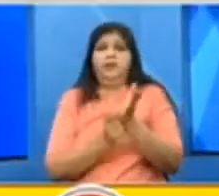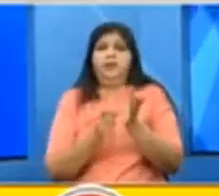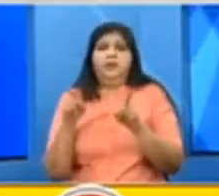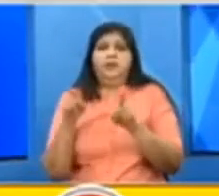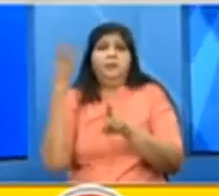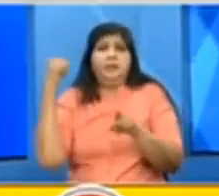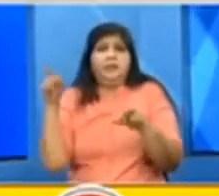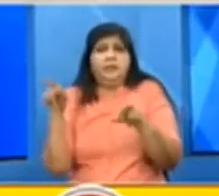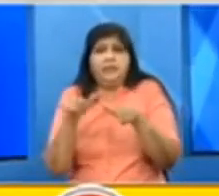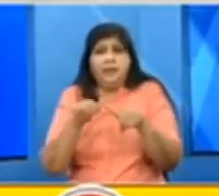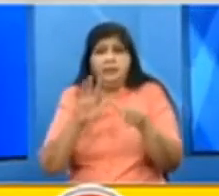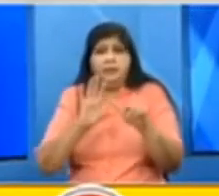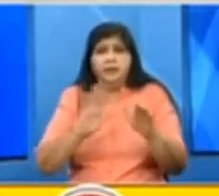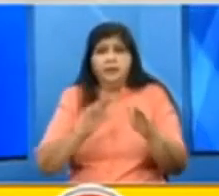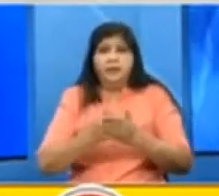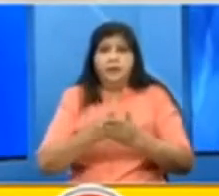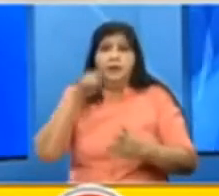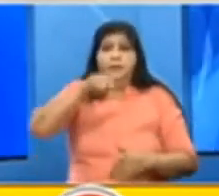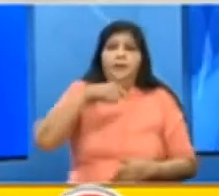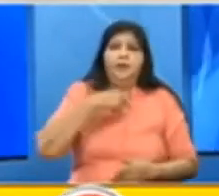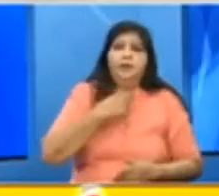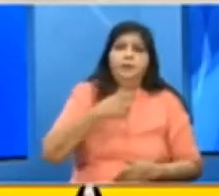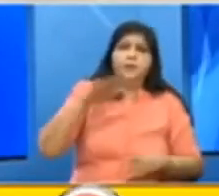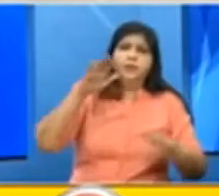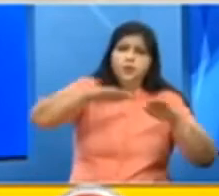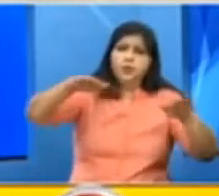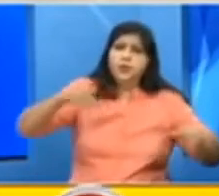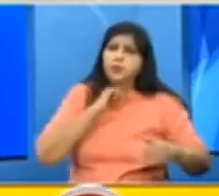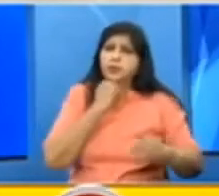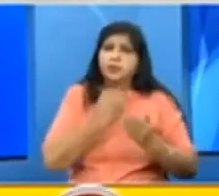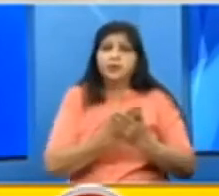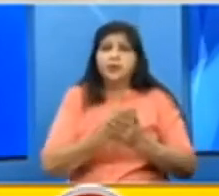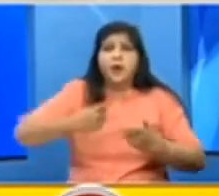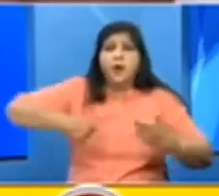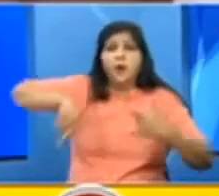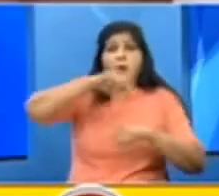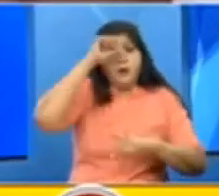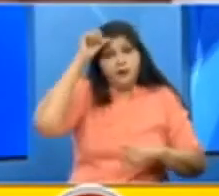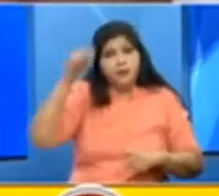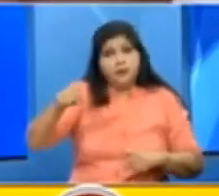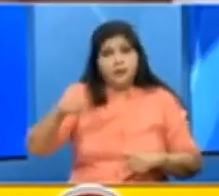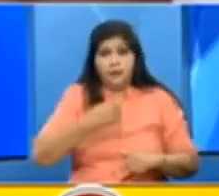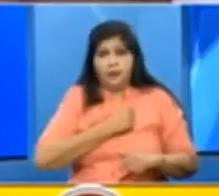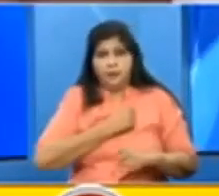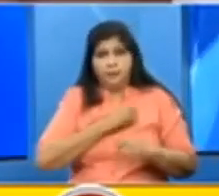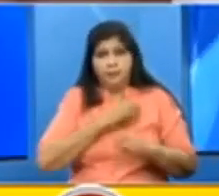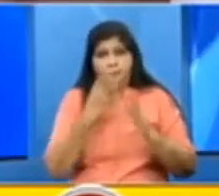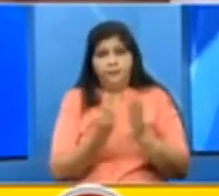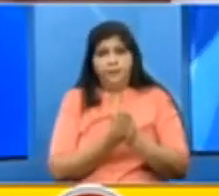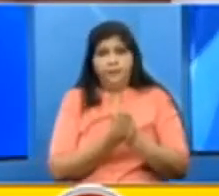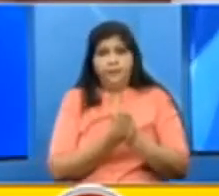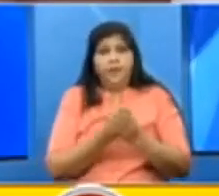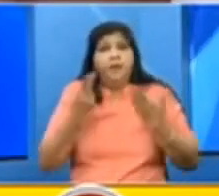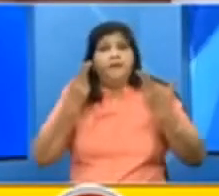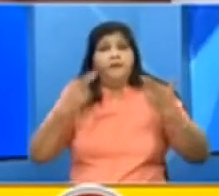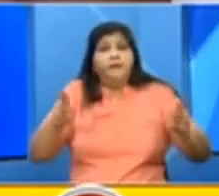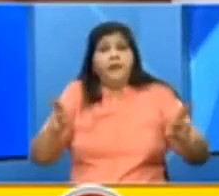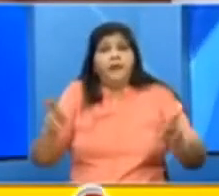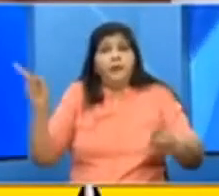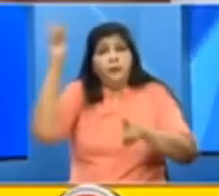मेरा अपने युवाओं से, सभी देशवासियों से अनुरोध है कि हम स्वतंत्रता दिवस